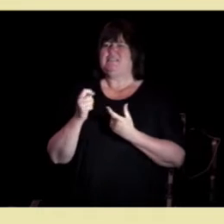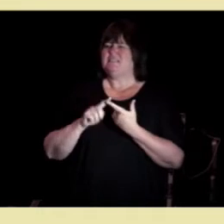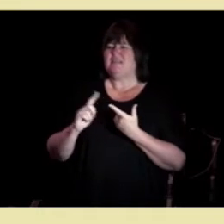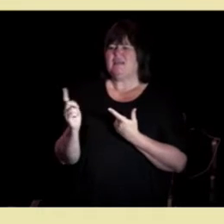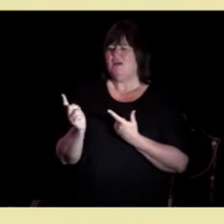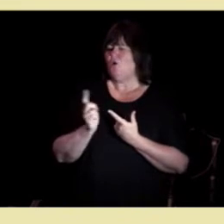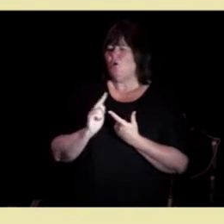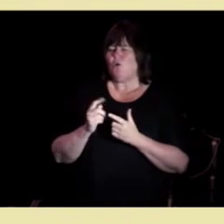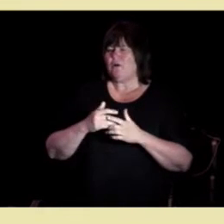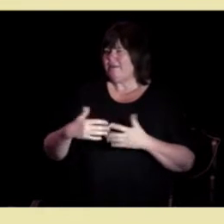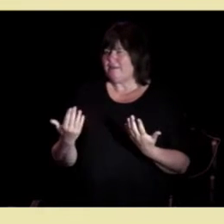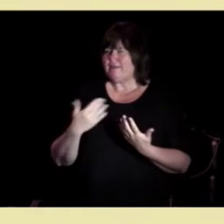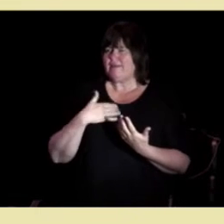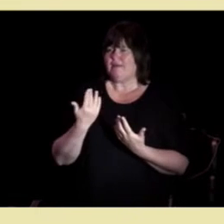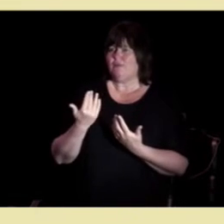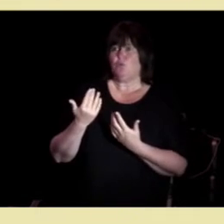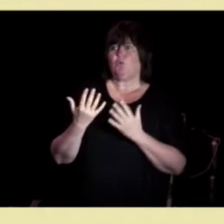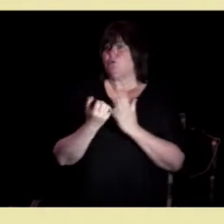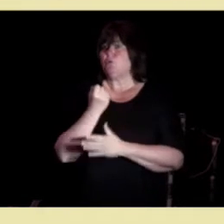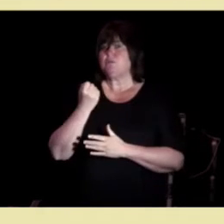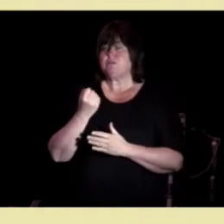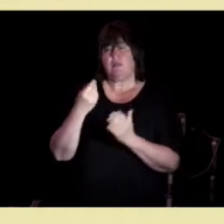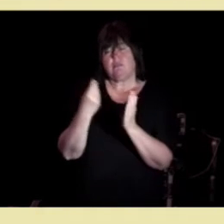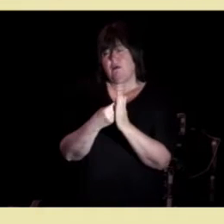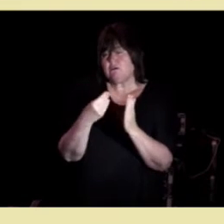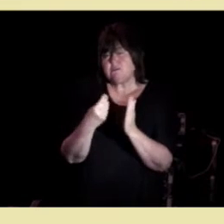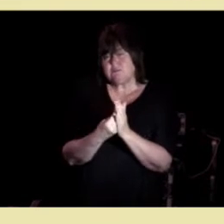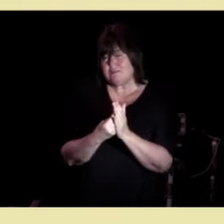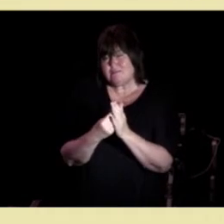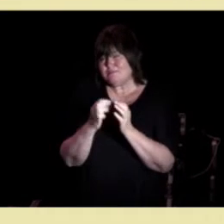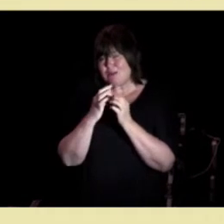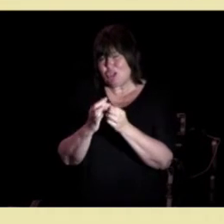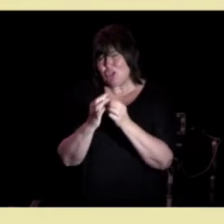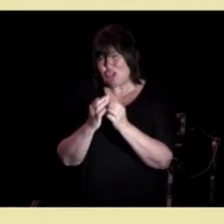ingen spesielt gunstige takster knyttet til seg.